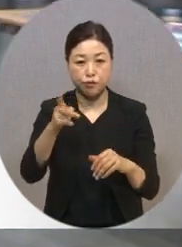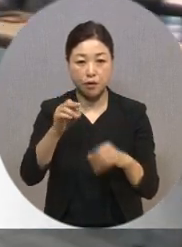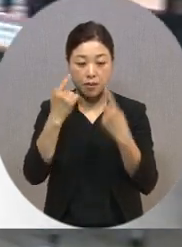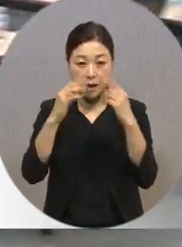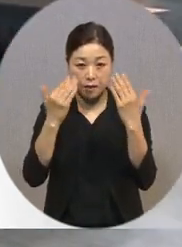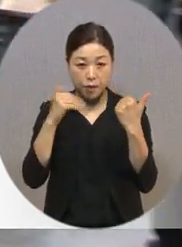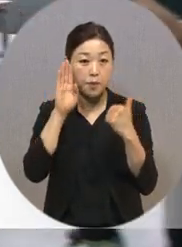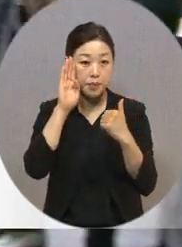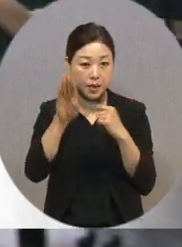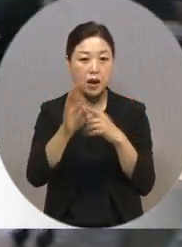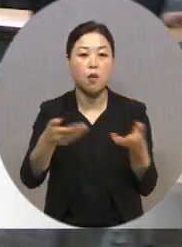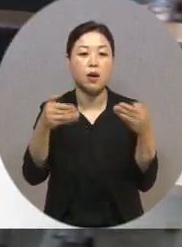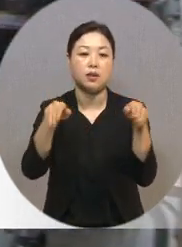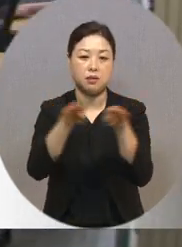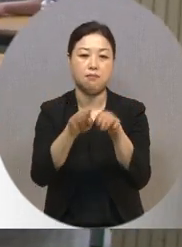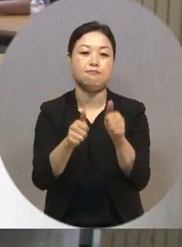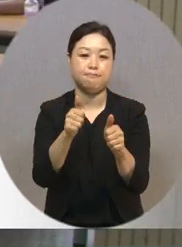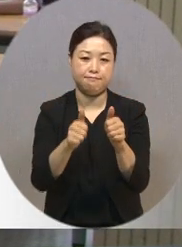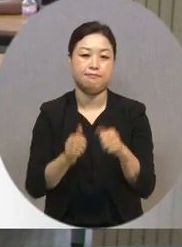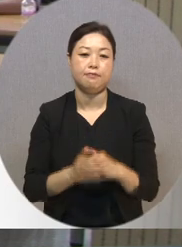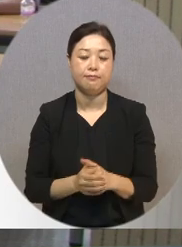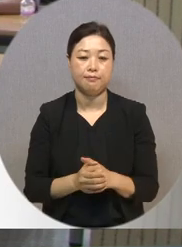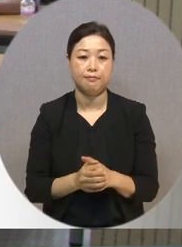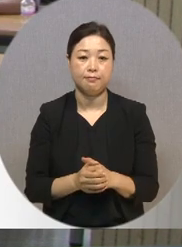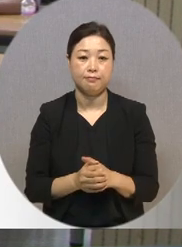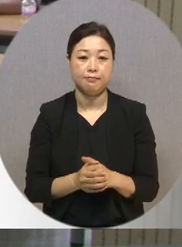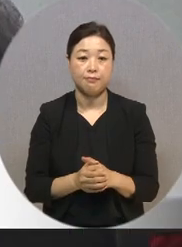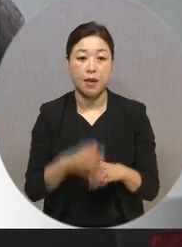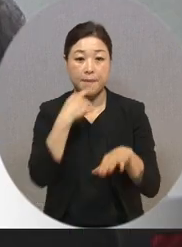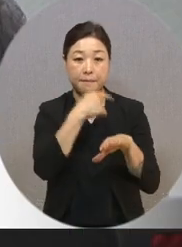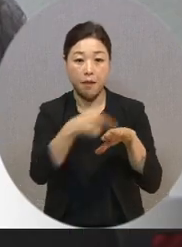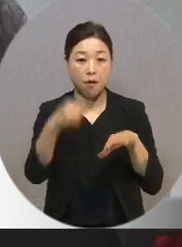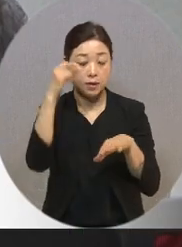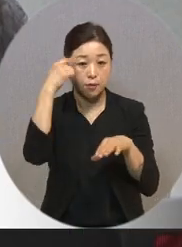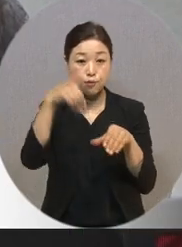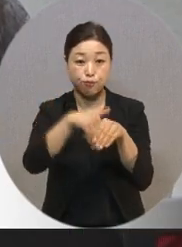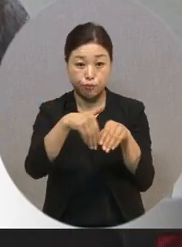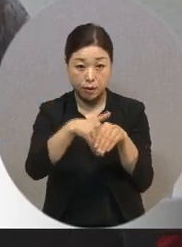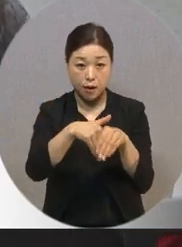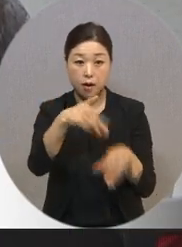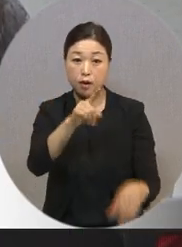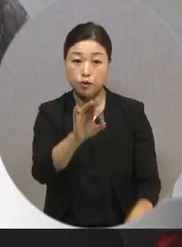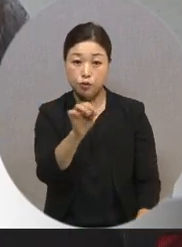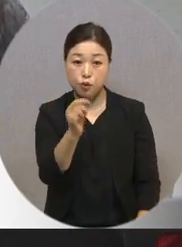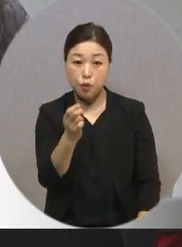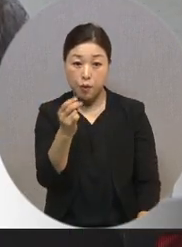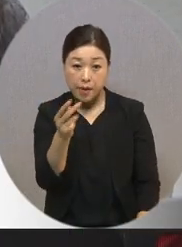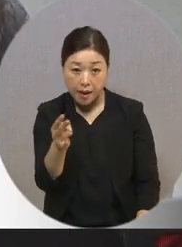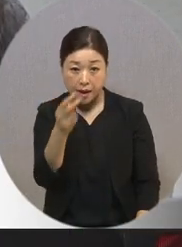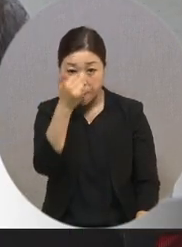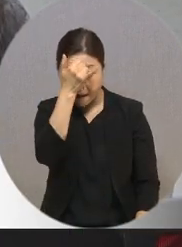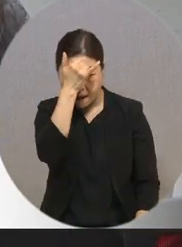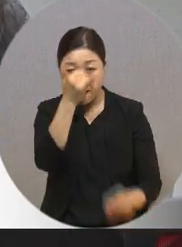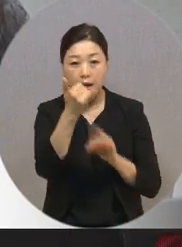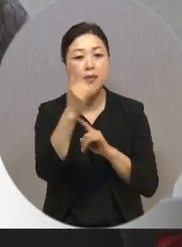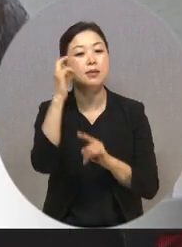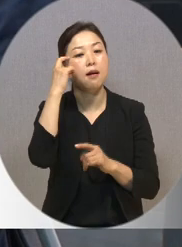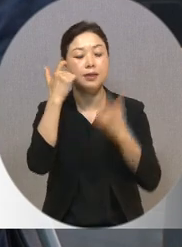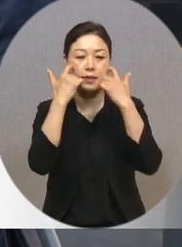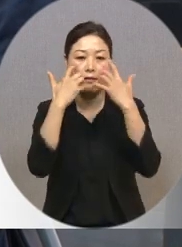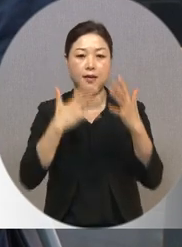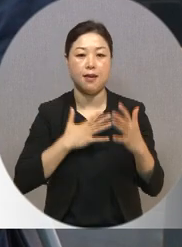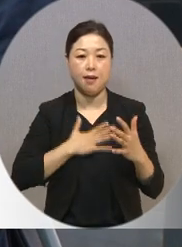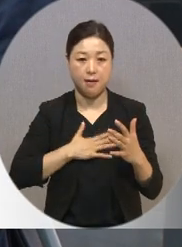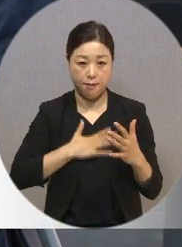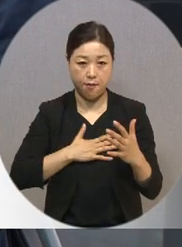미래관에서 진행하였습니다. 이번 행사에서는 한민족의 정신문화인 충효의 사상을 정확히 인식하고 이를